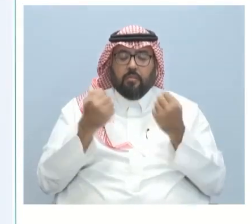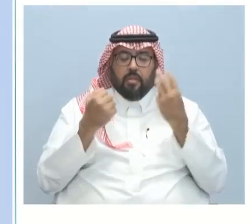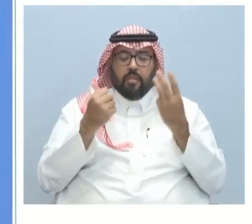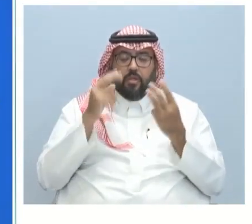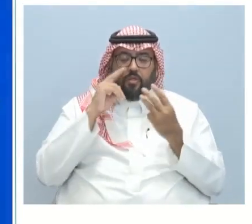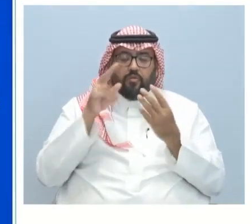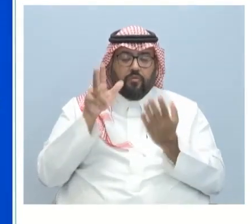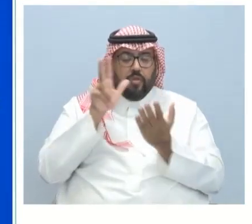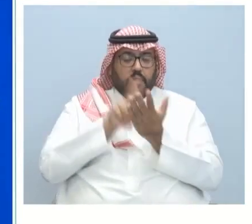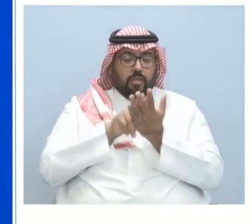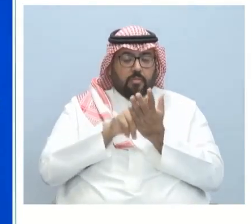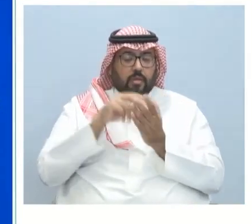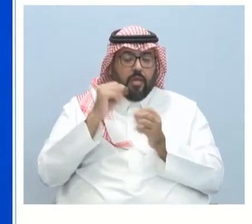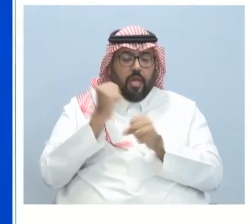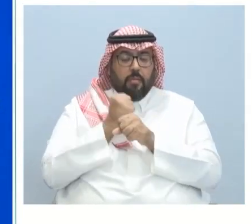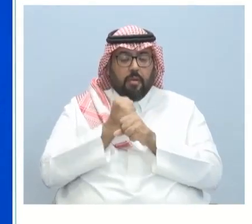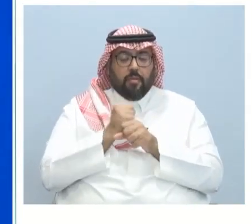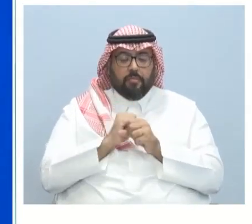نشاهد في التطبيق